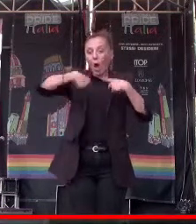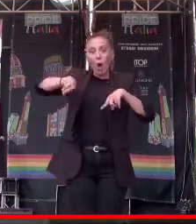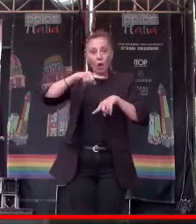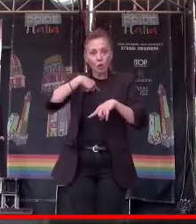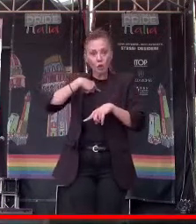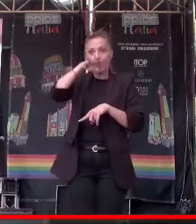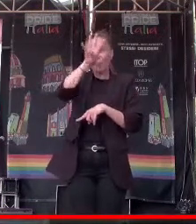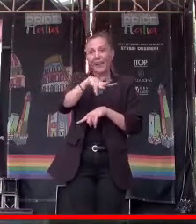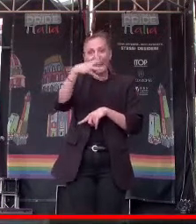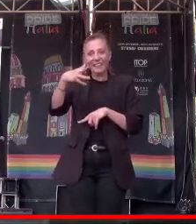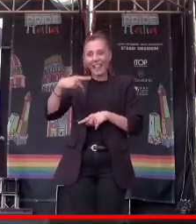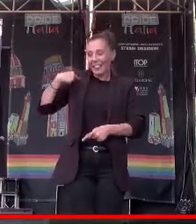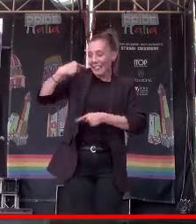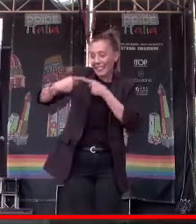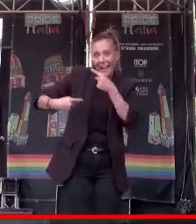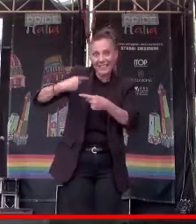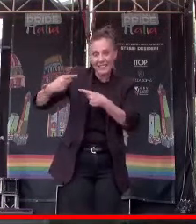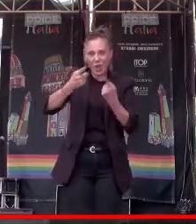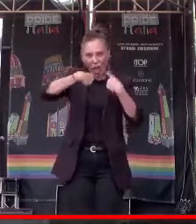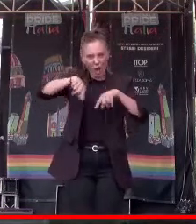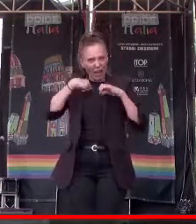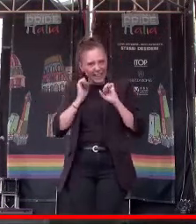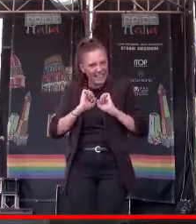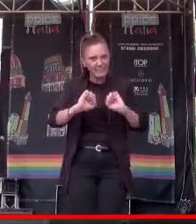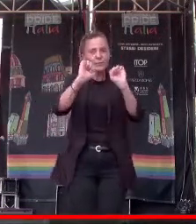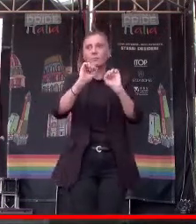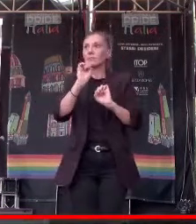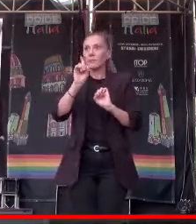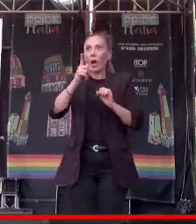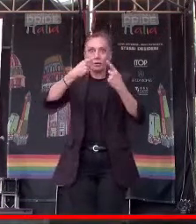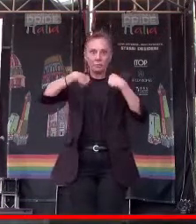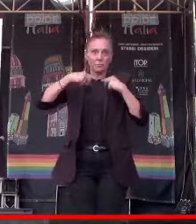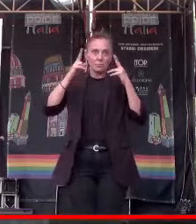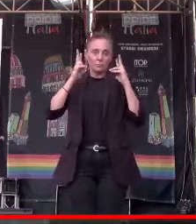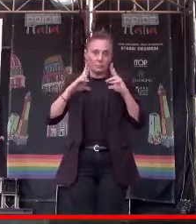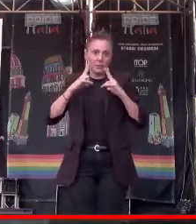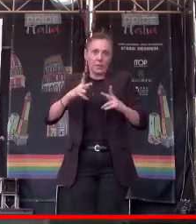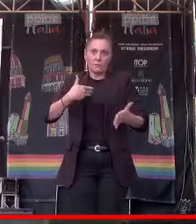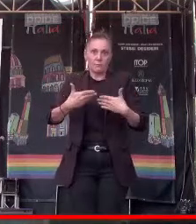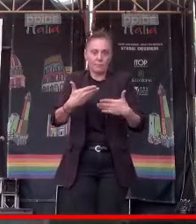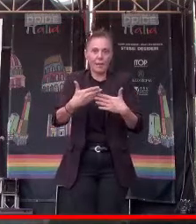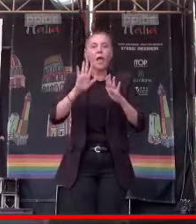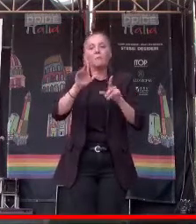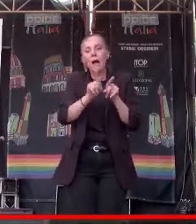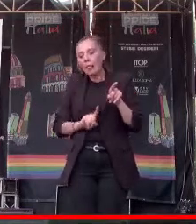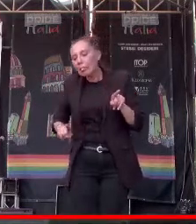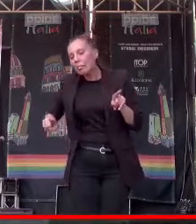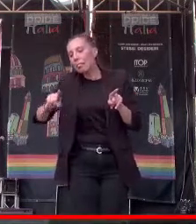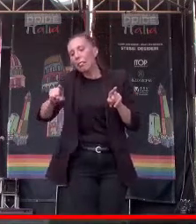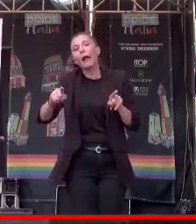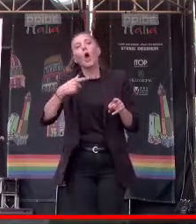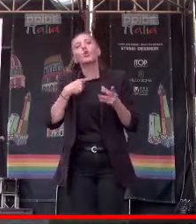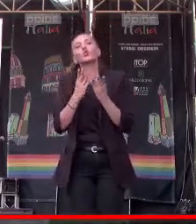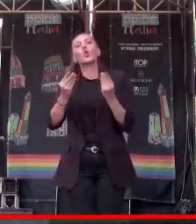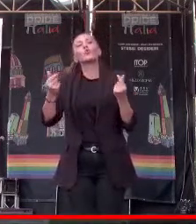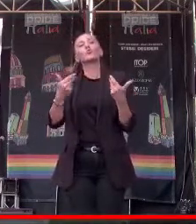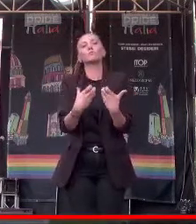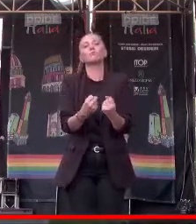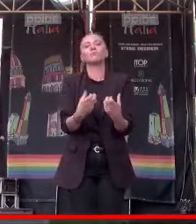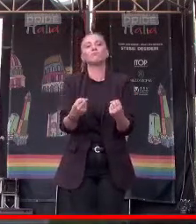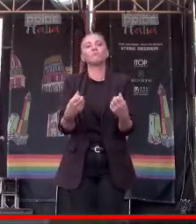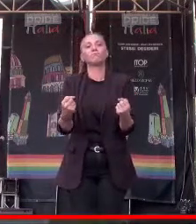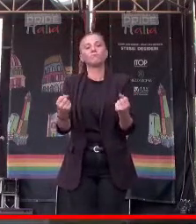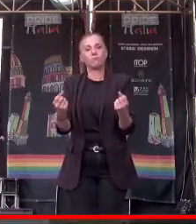pianificazione tradizionale, che anzi ci auspichiamo arrivi molto presto, dall'altro proponiamo soluzioni concrete che portino